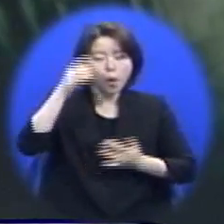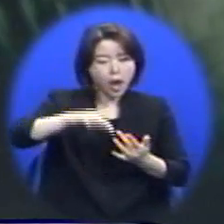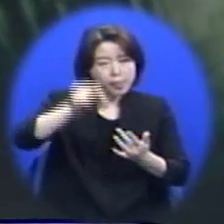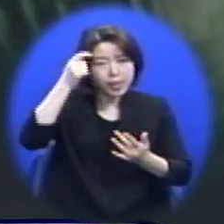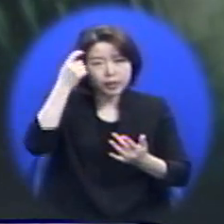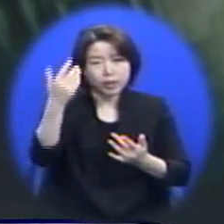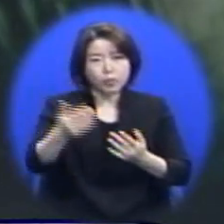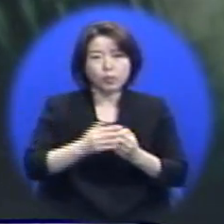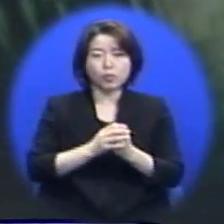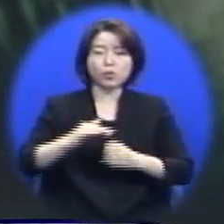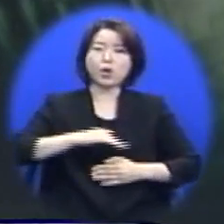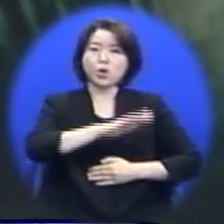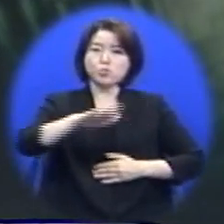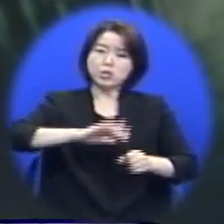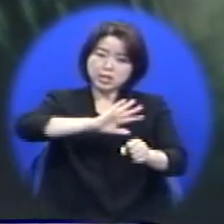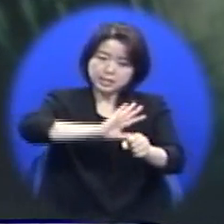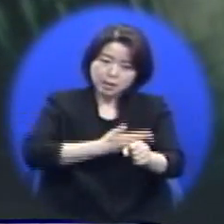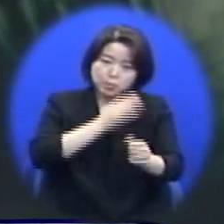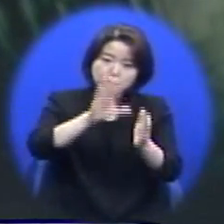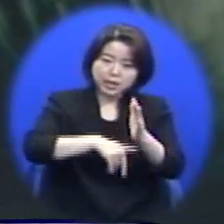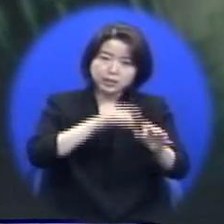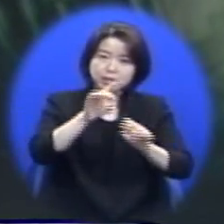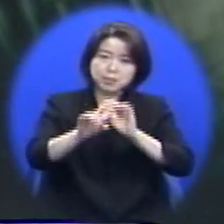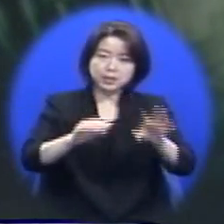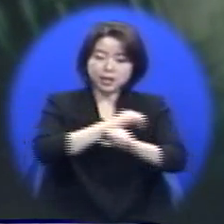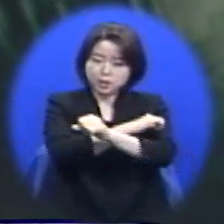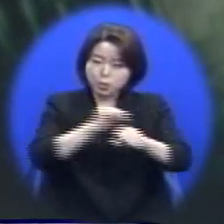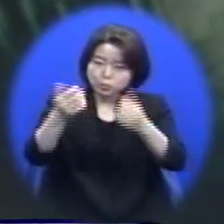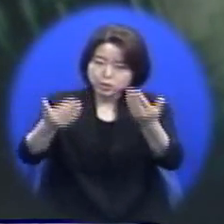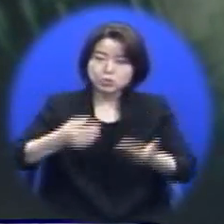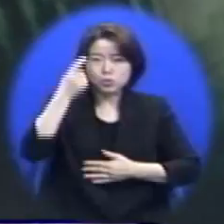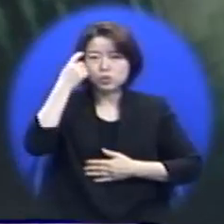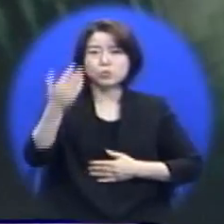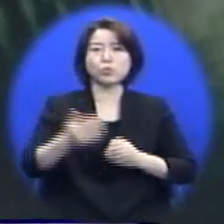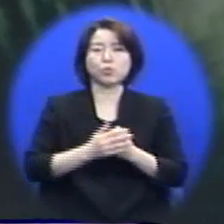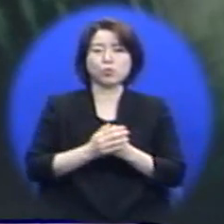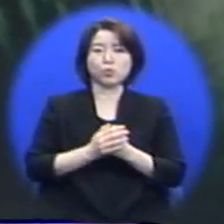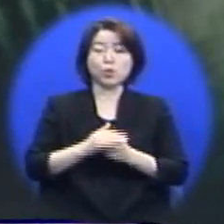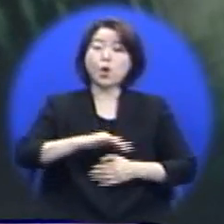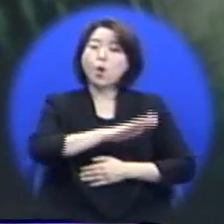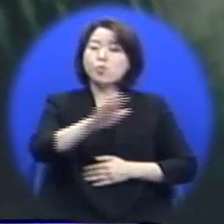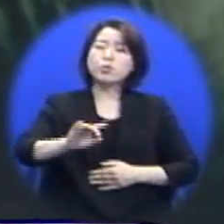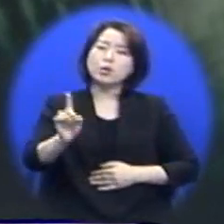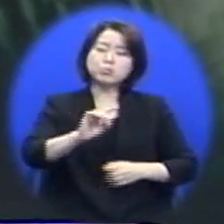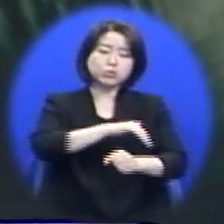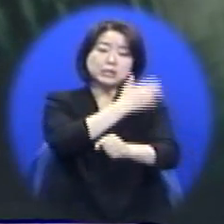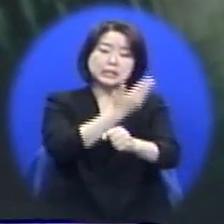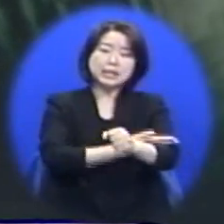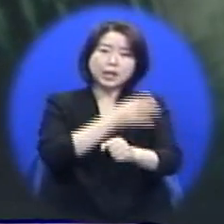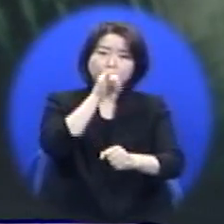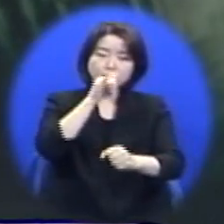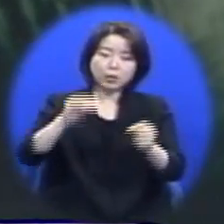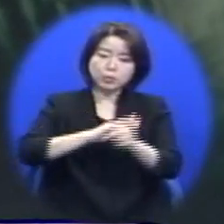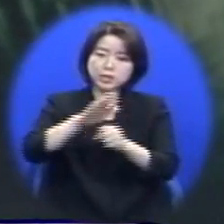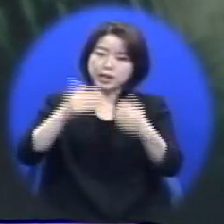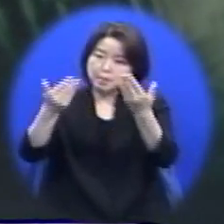잘못할 때마다 왜 그렇게 용서하시고 우리가 무슨 받을 자격이 있다고 그렇게 사랑해